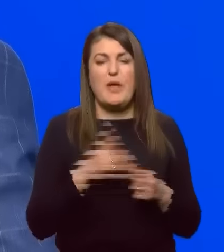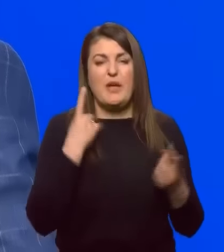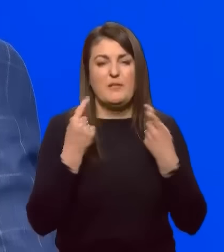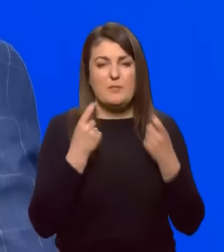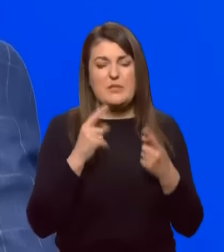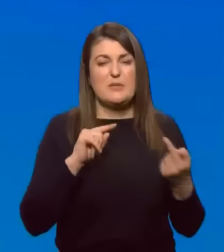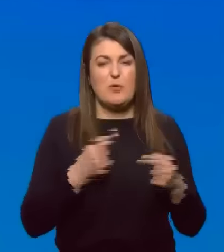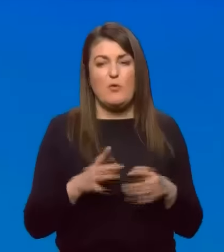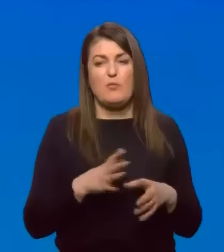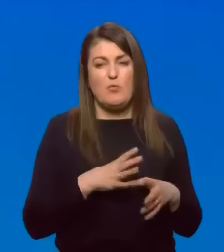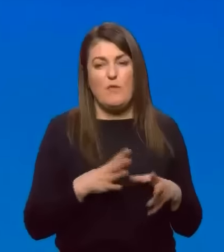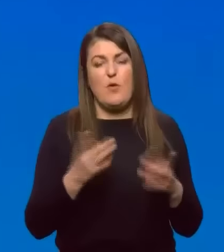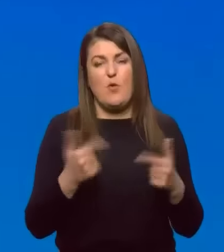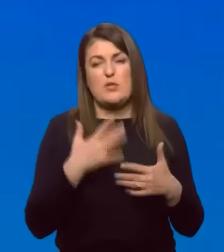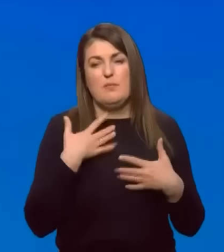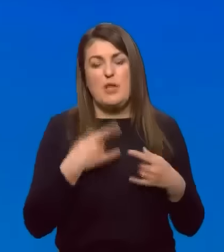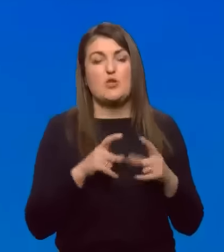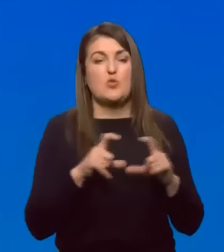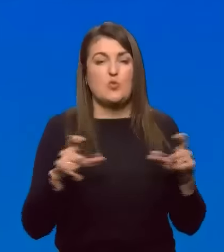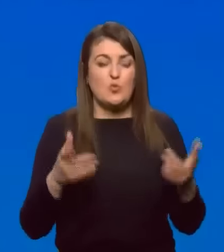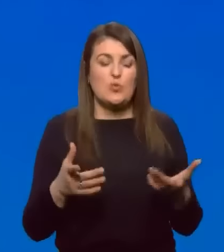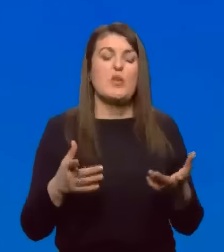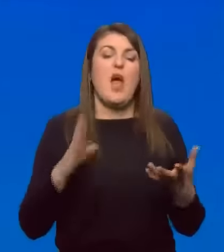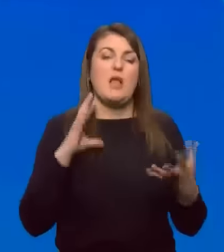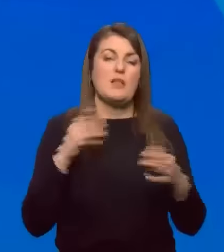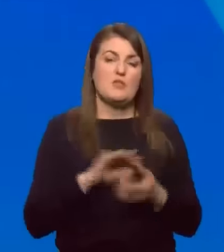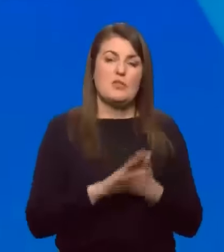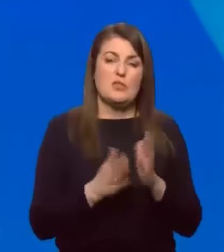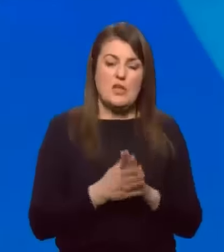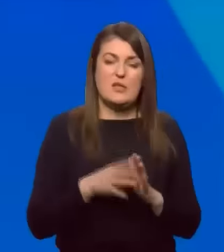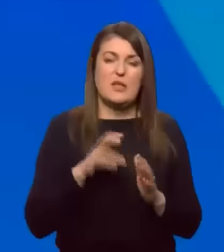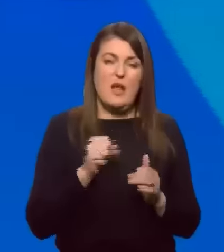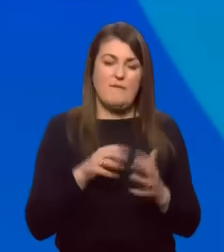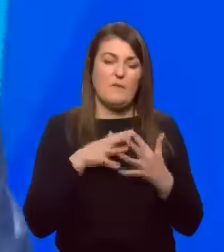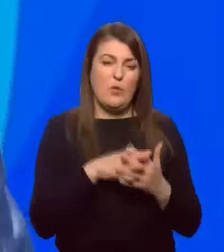«Інформаційний спротив», був гостем нашої студії, аналізували ситуацію на фронті.